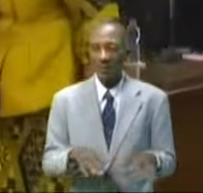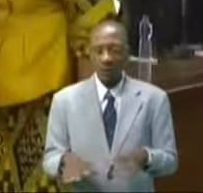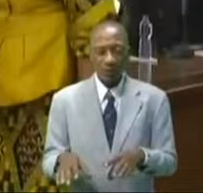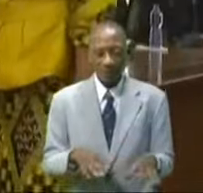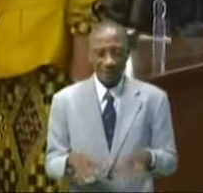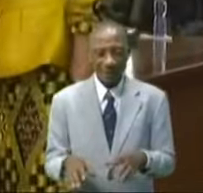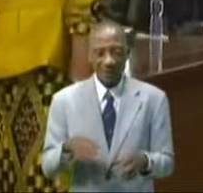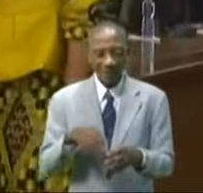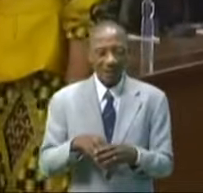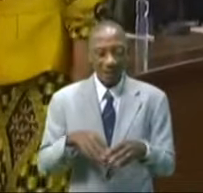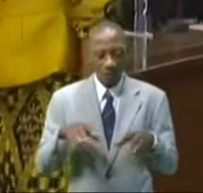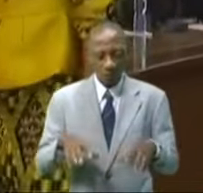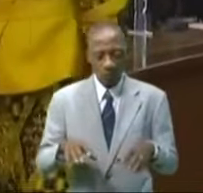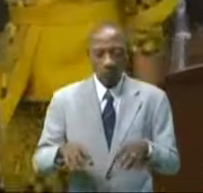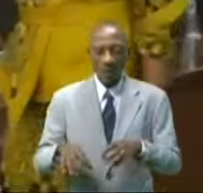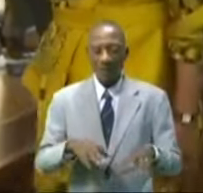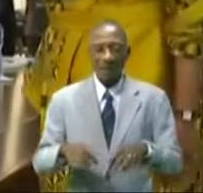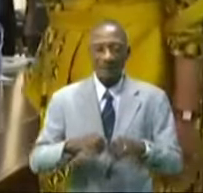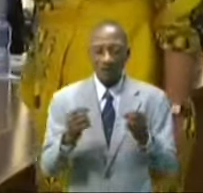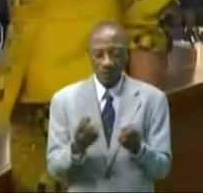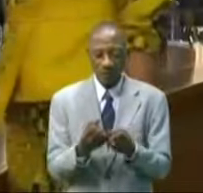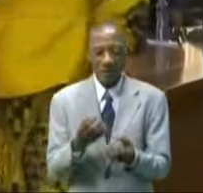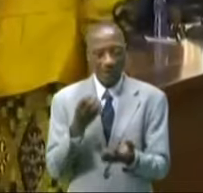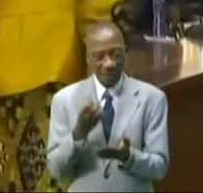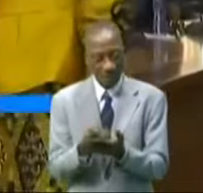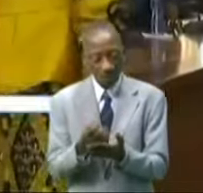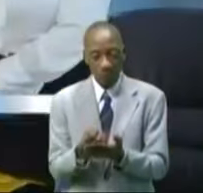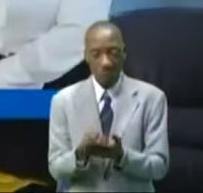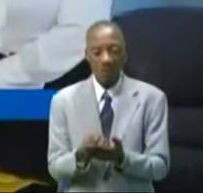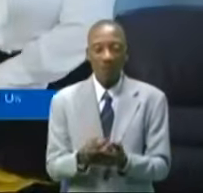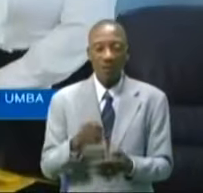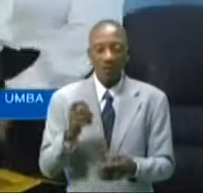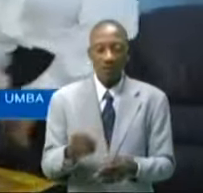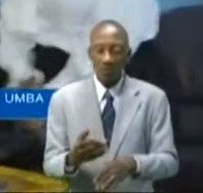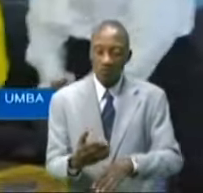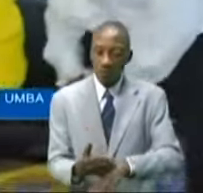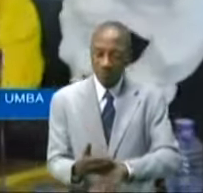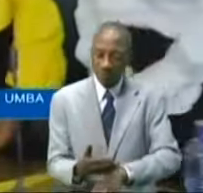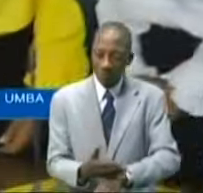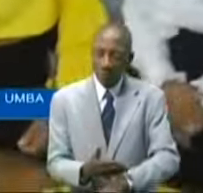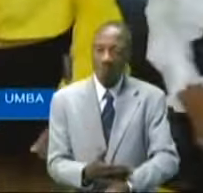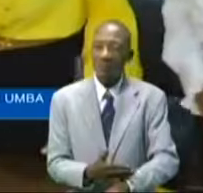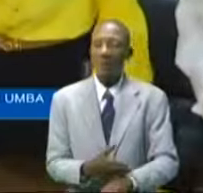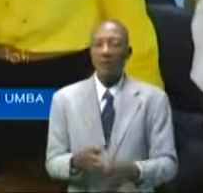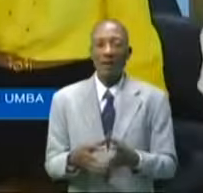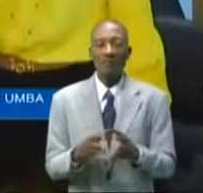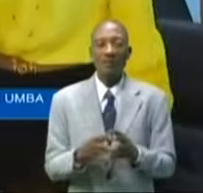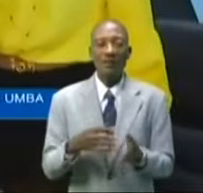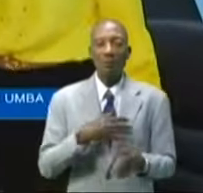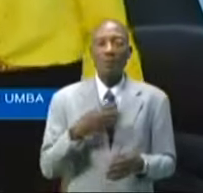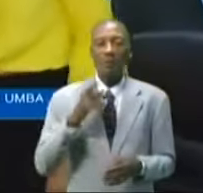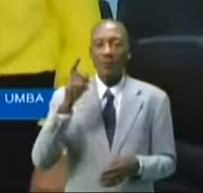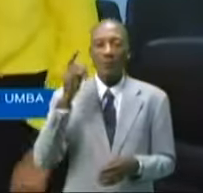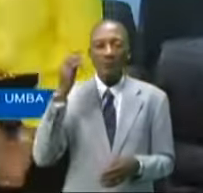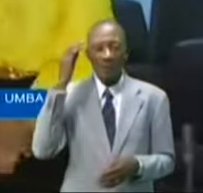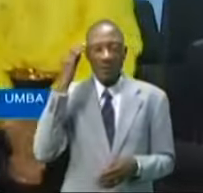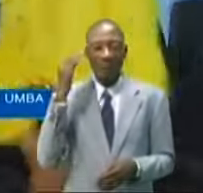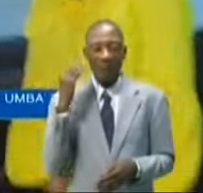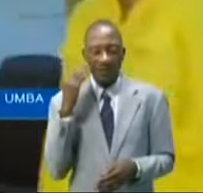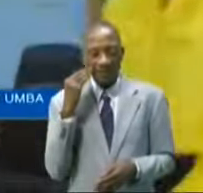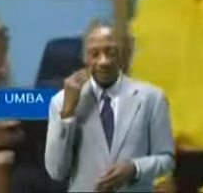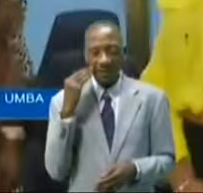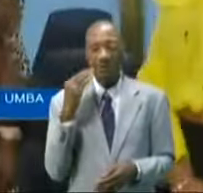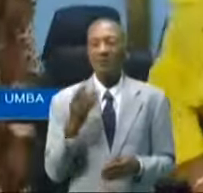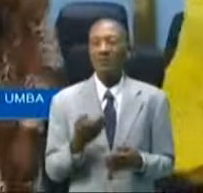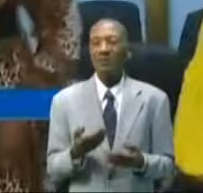du social et de l'économie. Une lecture nécessaire dont la Première ministre Judith Suminwa Tuluka a besoin en ce